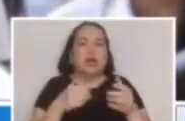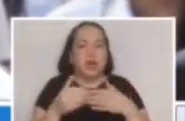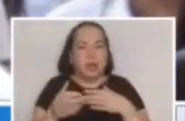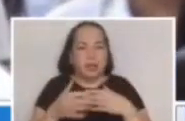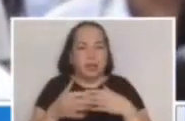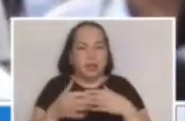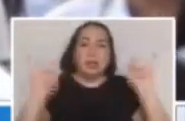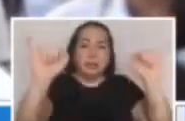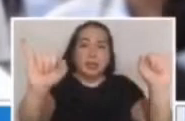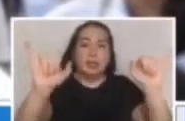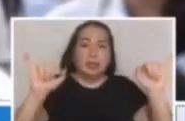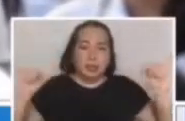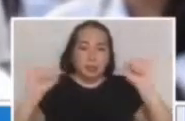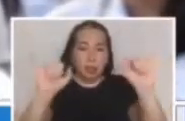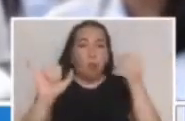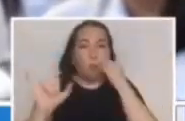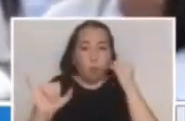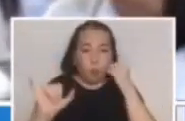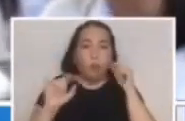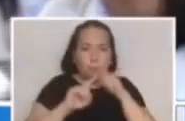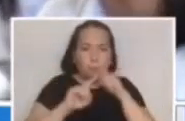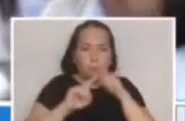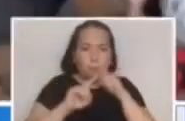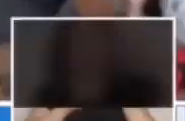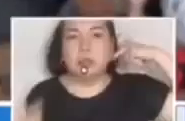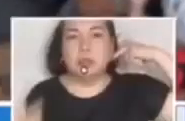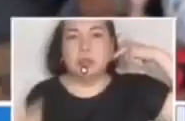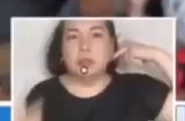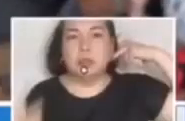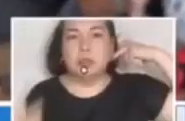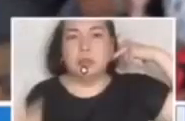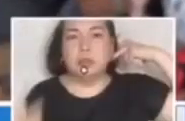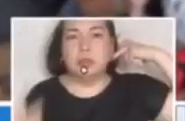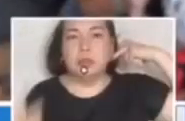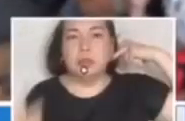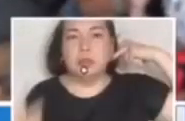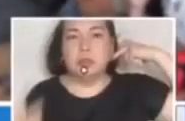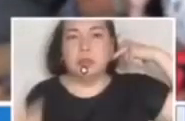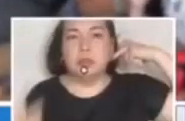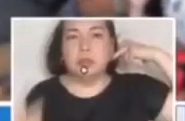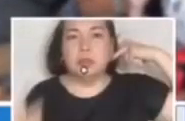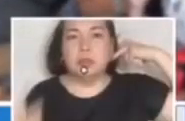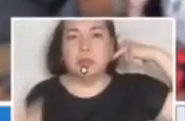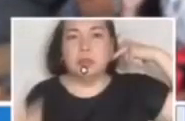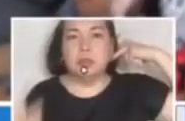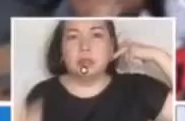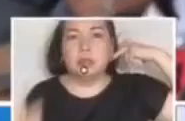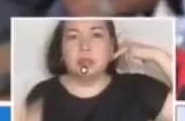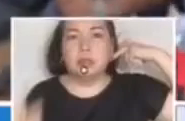na inumpisahan natin wala pang COVID pandemic ay